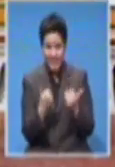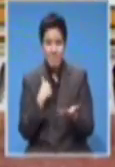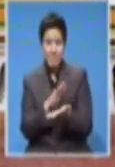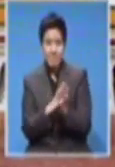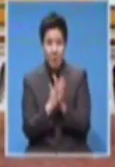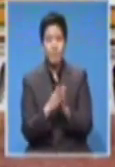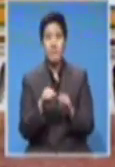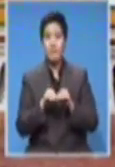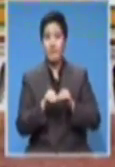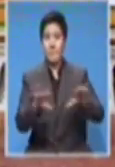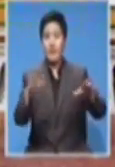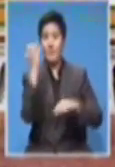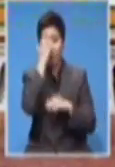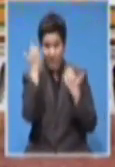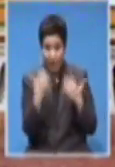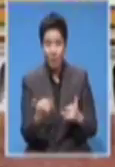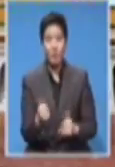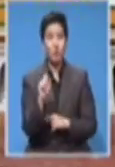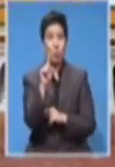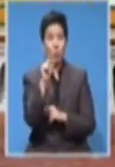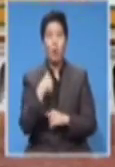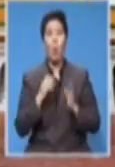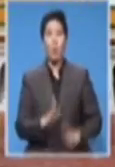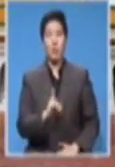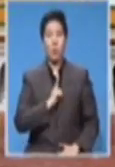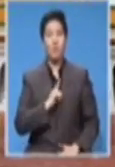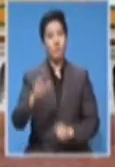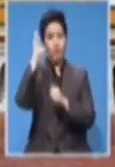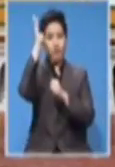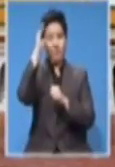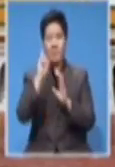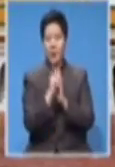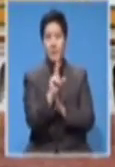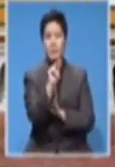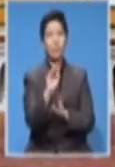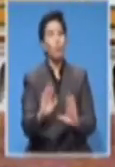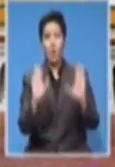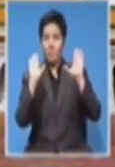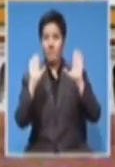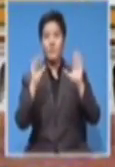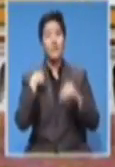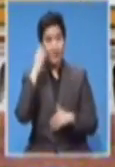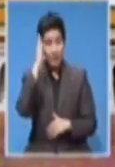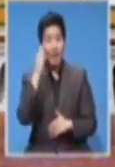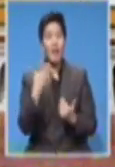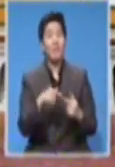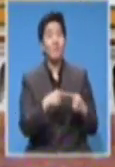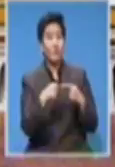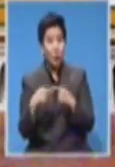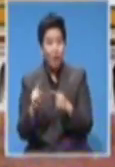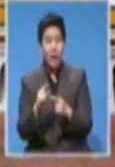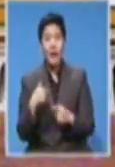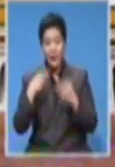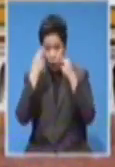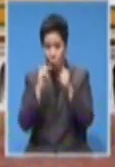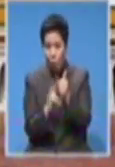การออกอากาศไปแล้วนะครับในวันศุกร์เดี๋ยวผมพูดคนเดียวแล้วกันนะแค่สักครึ่งชั่วโมงนิดหน่อยทำนองเนี้ยนะในส่วนของรองโย